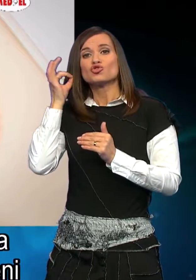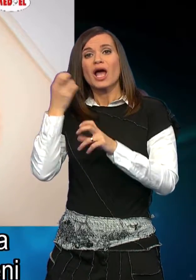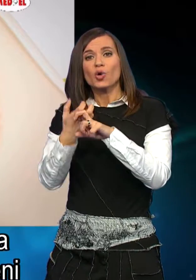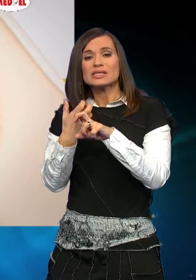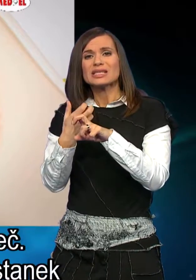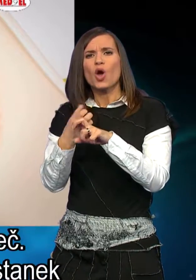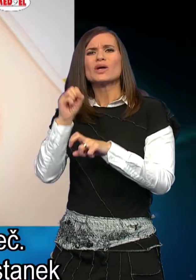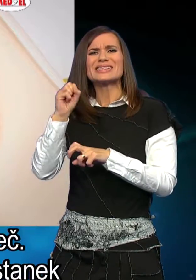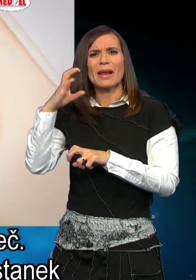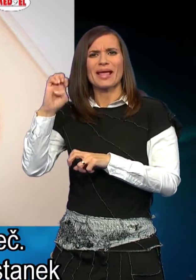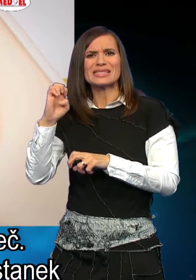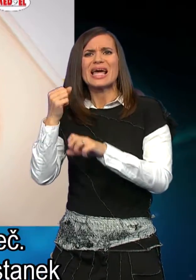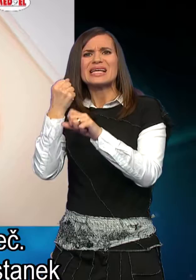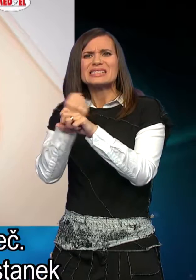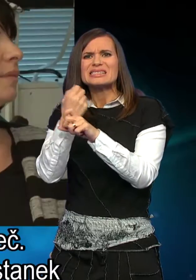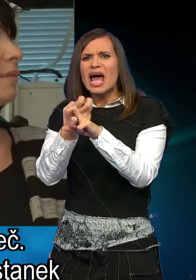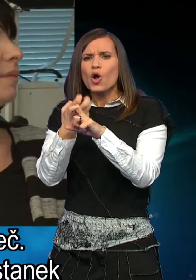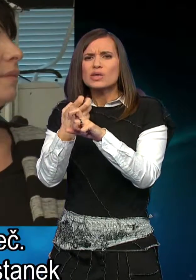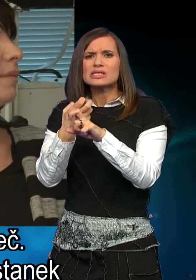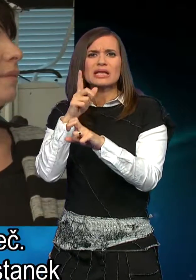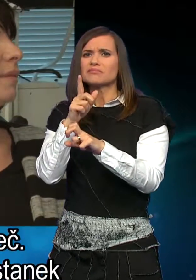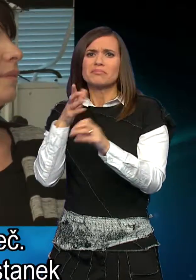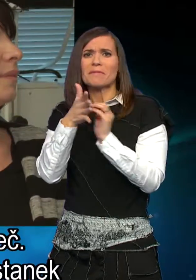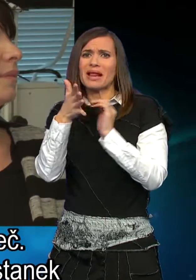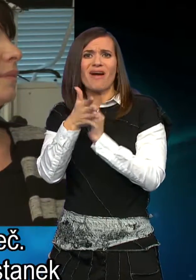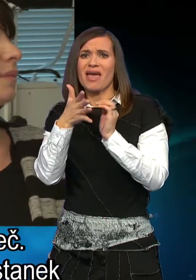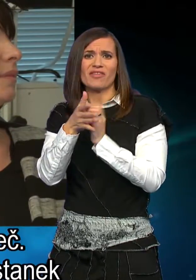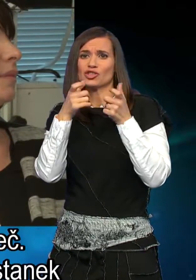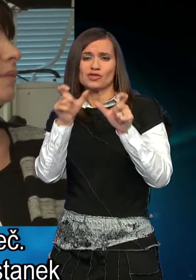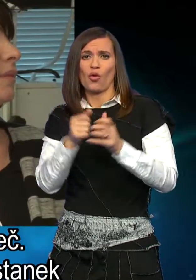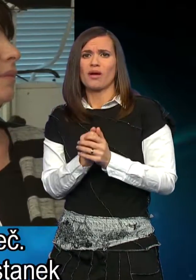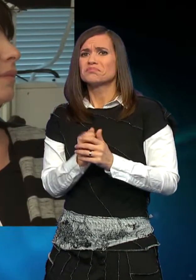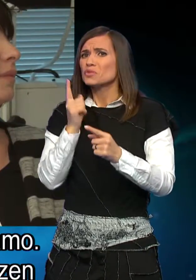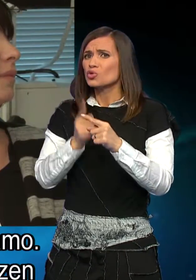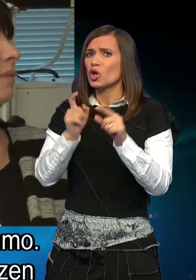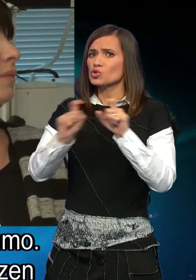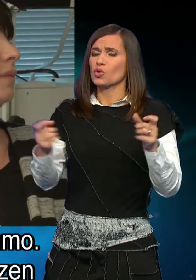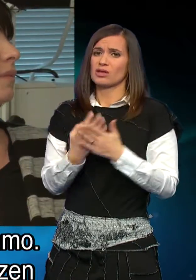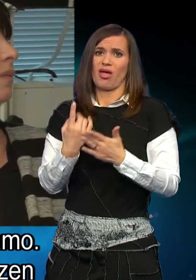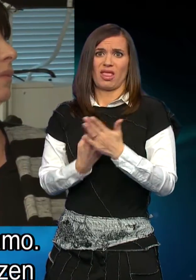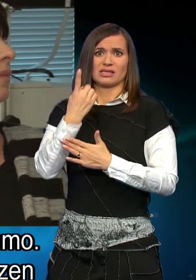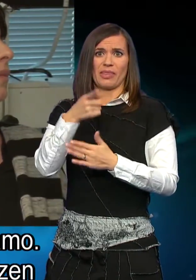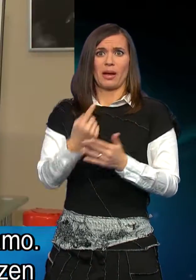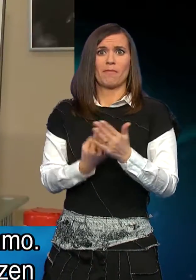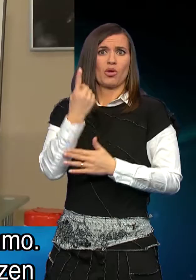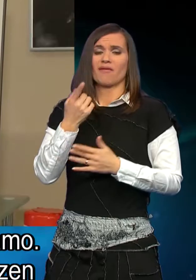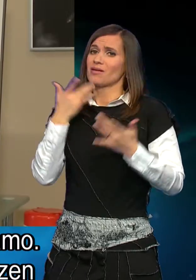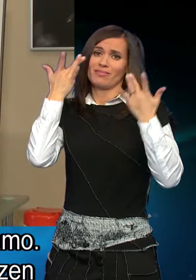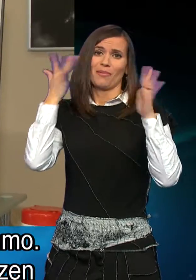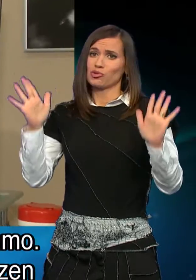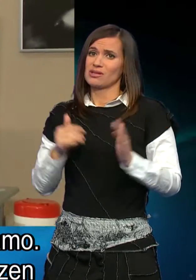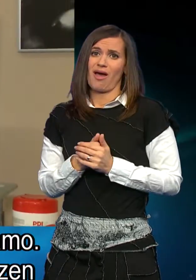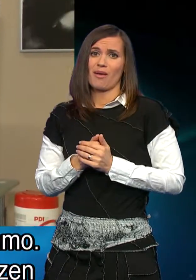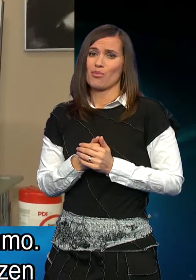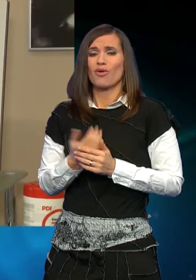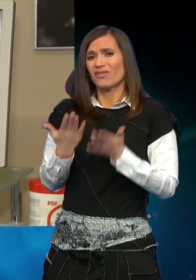zakosteni in signala ne prevaja več. Točnega vzroka za nastanek tega pojava še ne poznamo. Najverjetneje